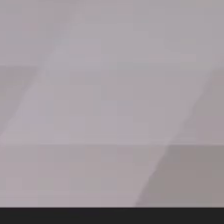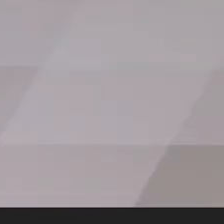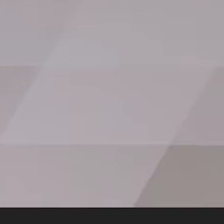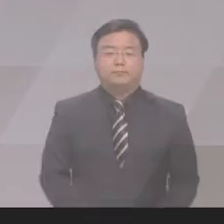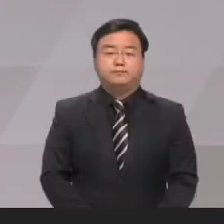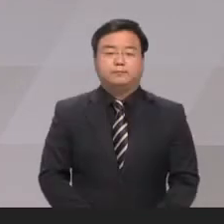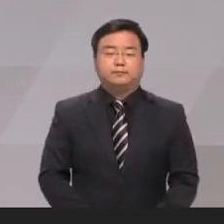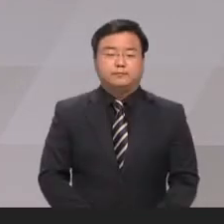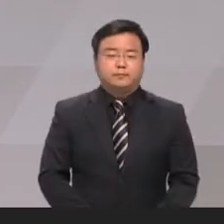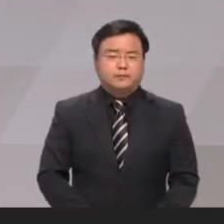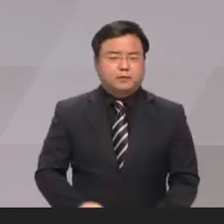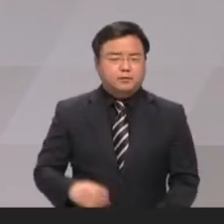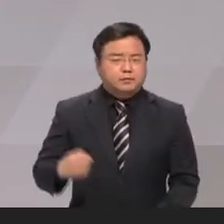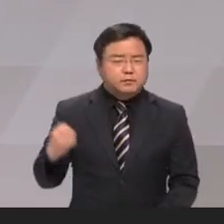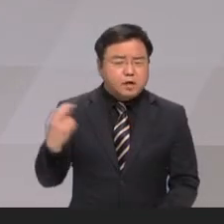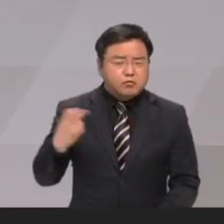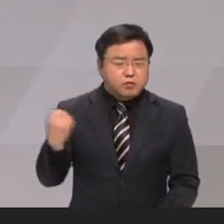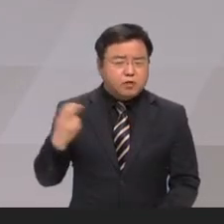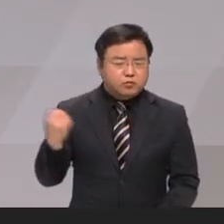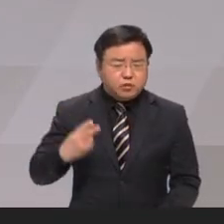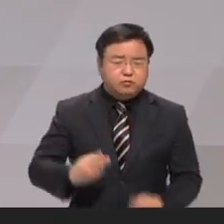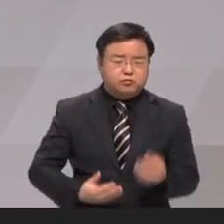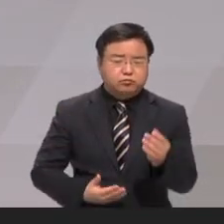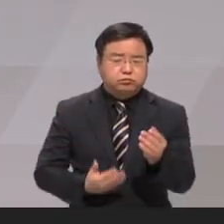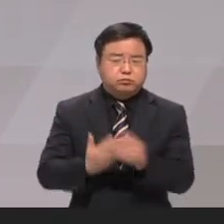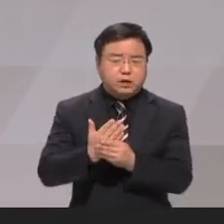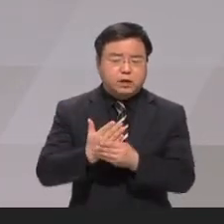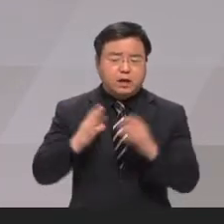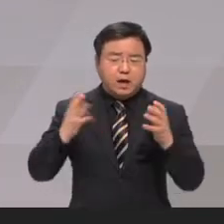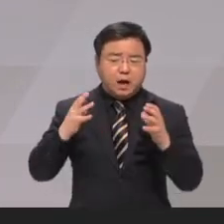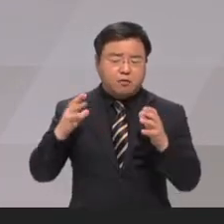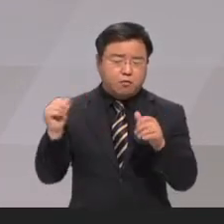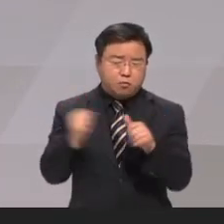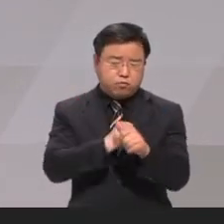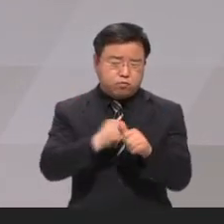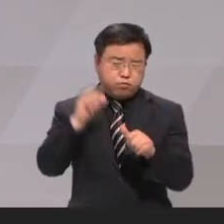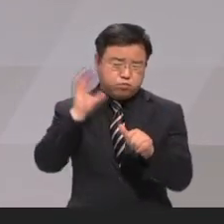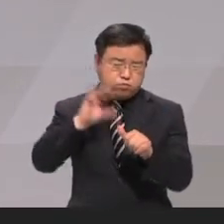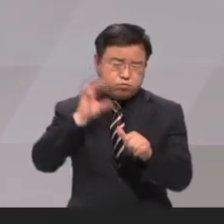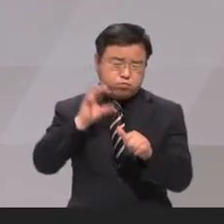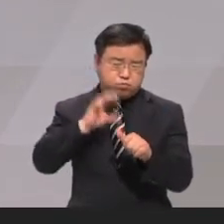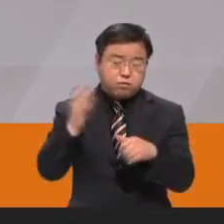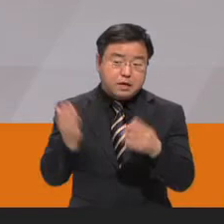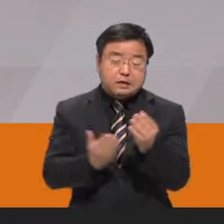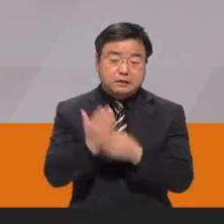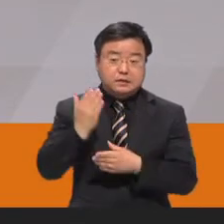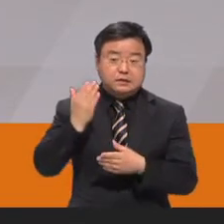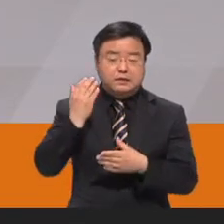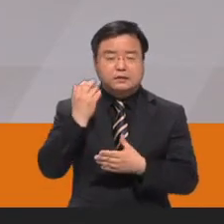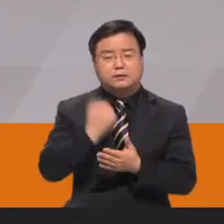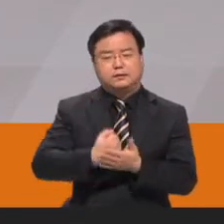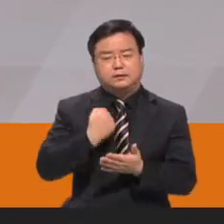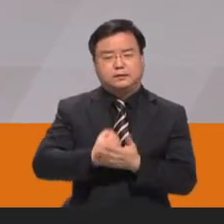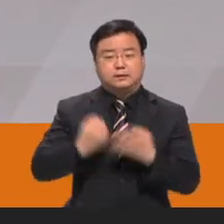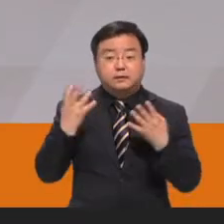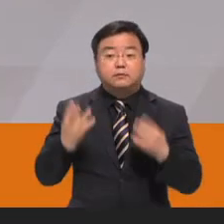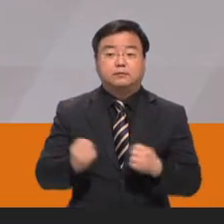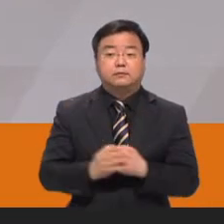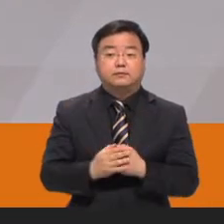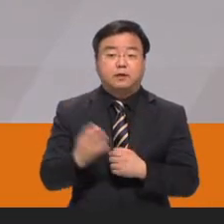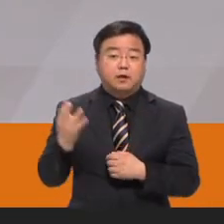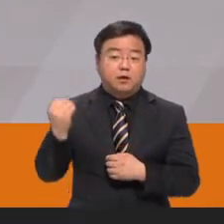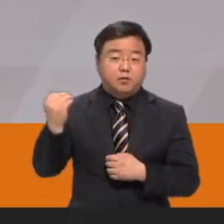네, 하루가 멀다 하고 터져 나오는 아동학대 사건들. 이젠 안타까움을 넘어 허탈한 마음마저 드는데요. 얼마